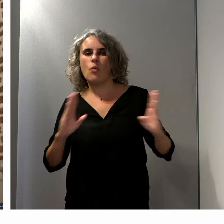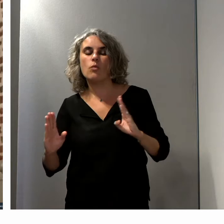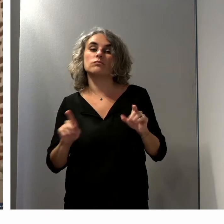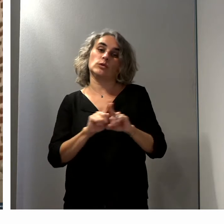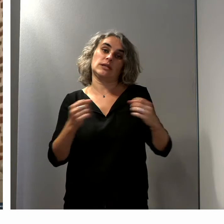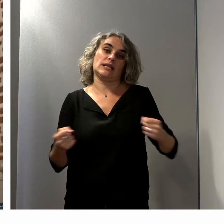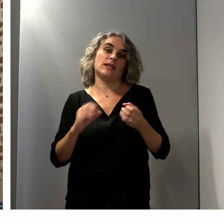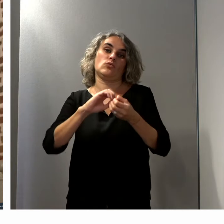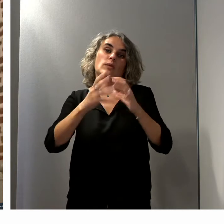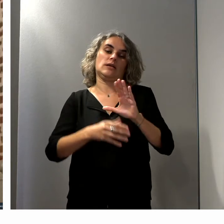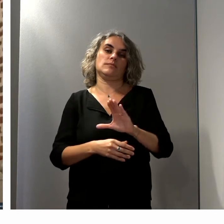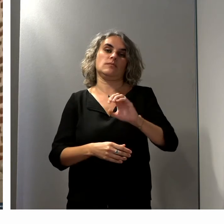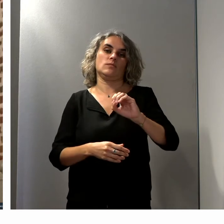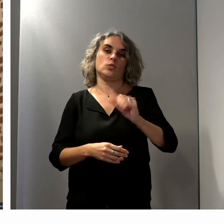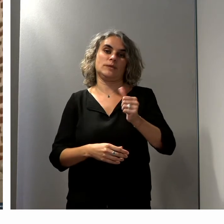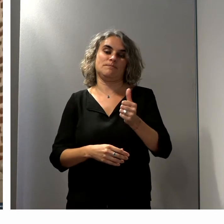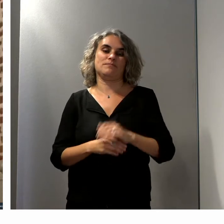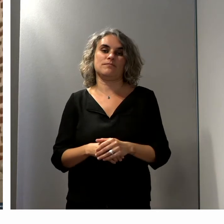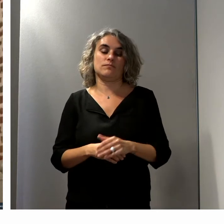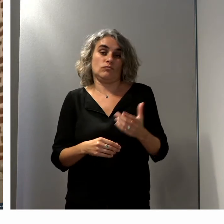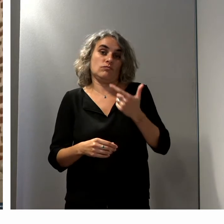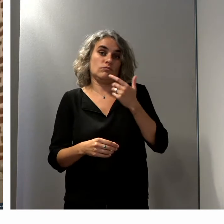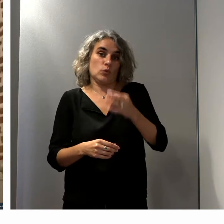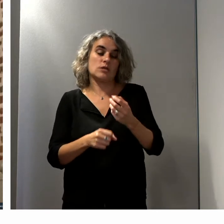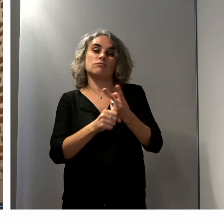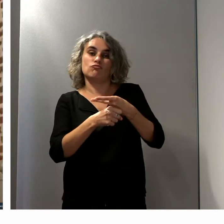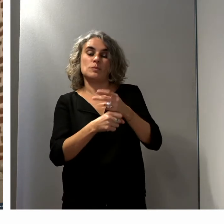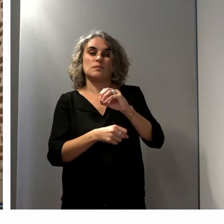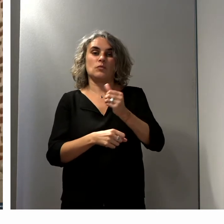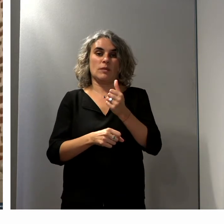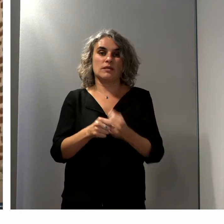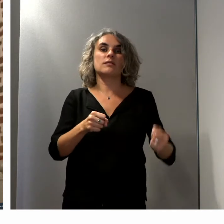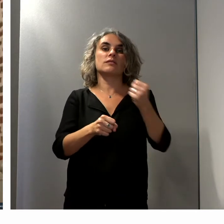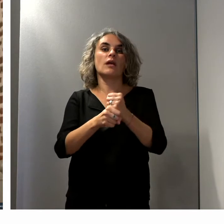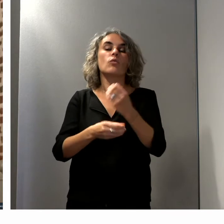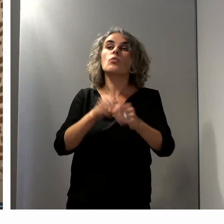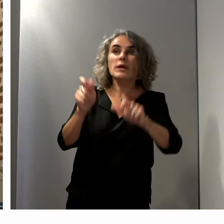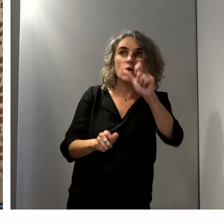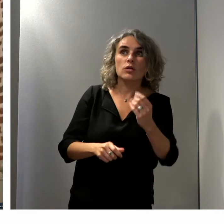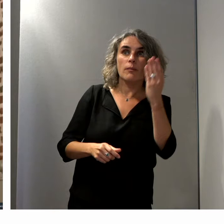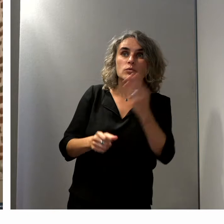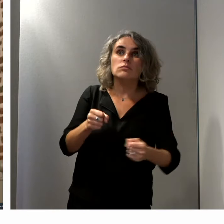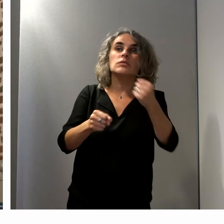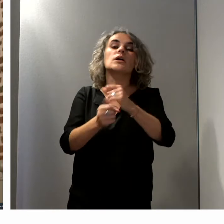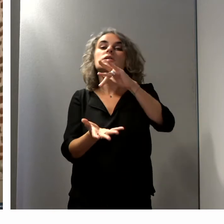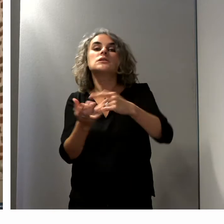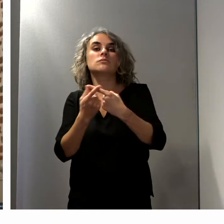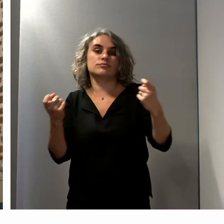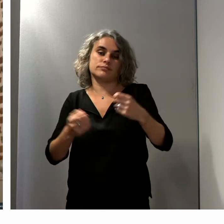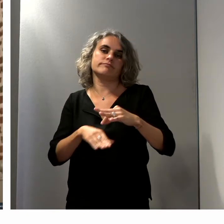numériques. Donc, on édite des outils numériques où on accompagne des personnes sur la production ou la conception de leurs services numériques. Donc,